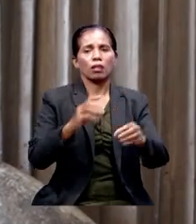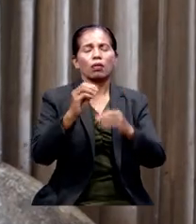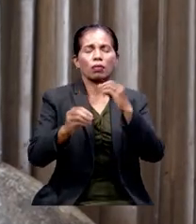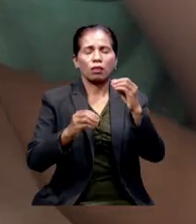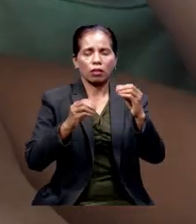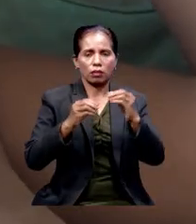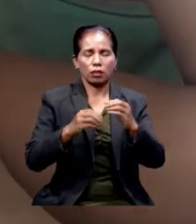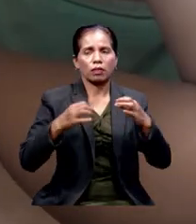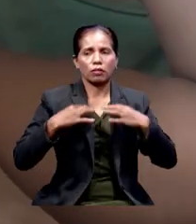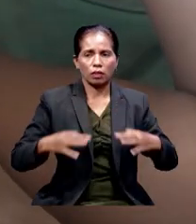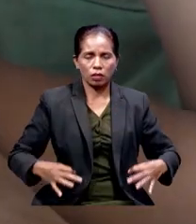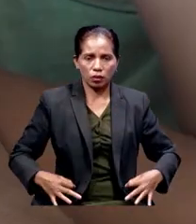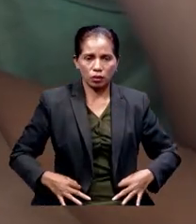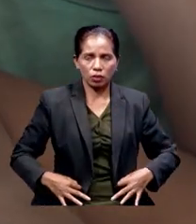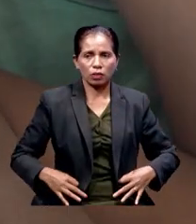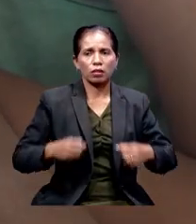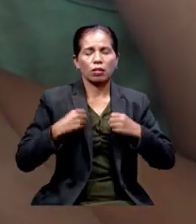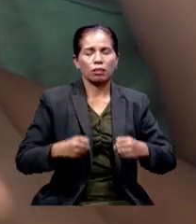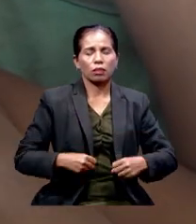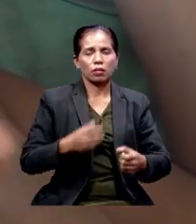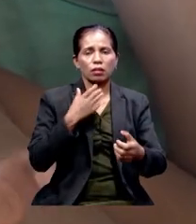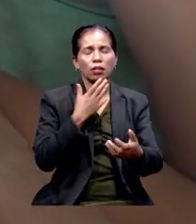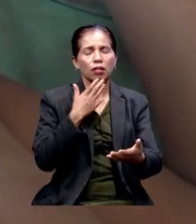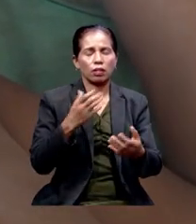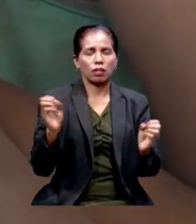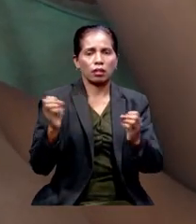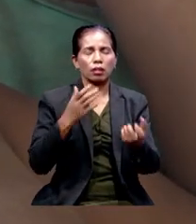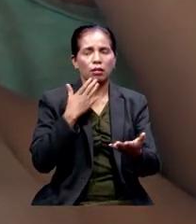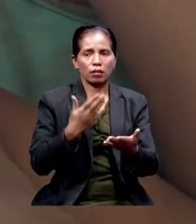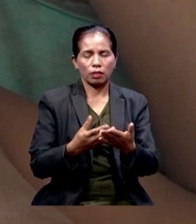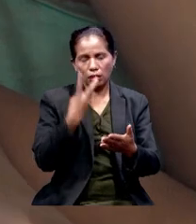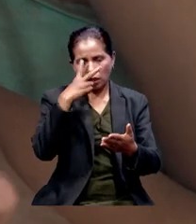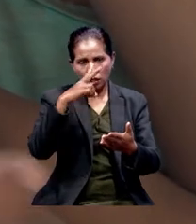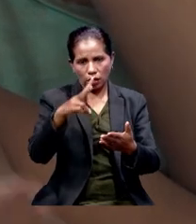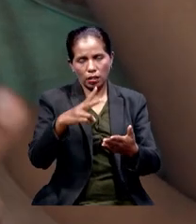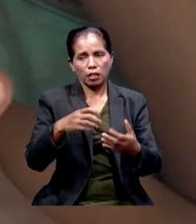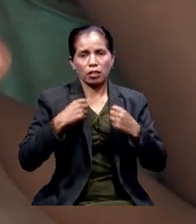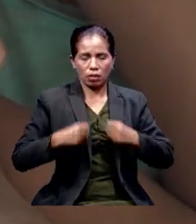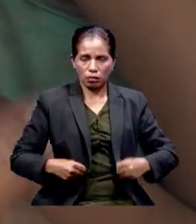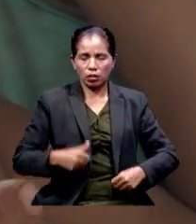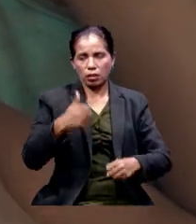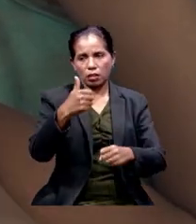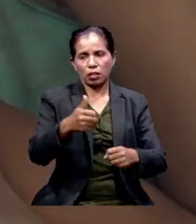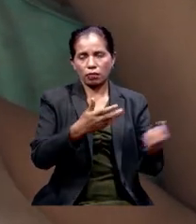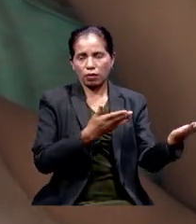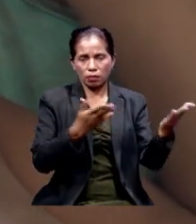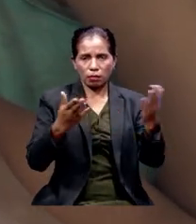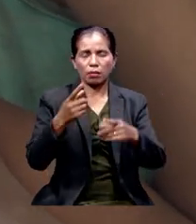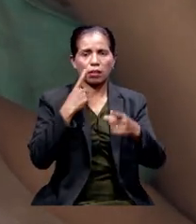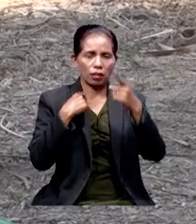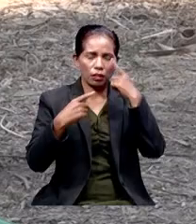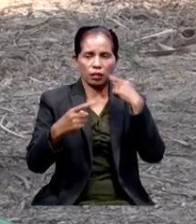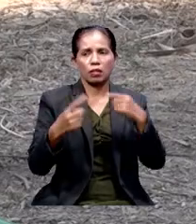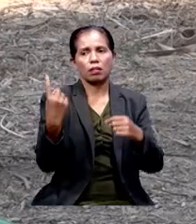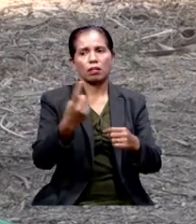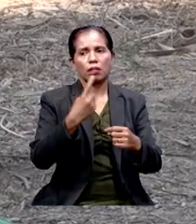nia kondisaun saudi ladun diak. Moris mana tarian hansa kondisaun diak. Fila fale mem hansa tanis nema sai